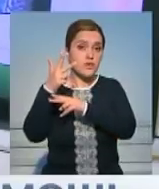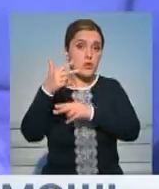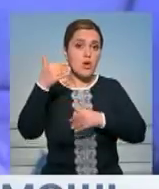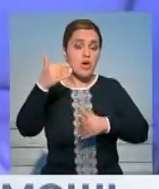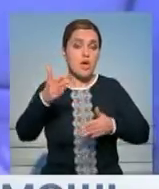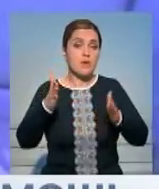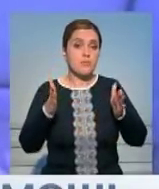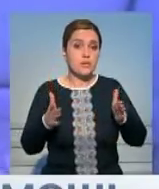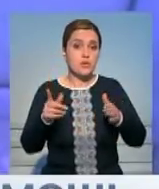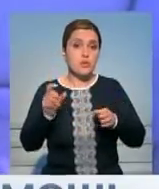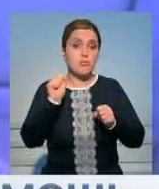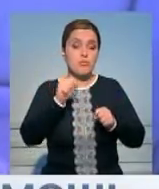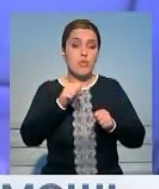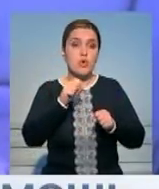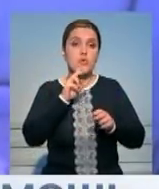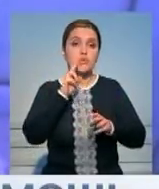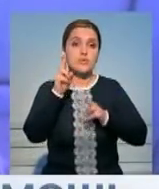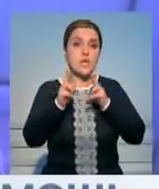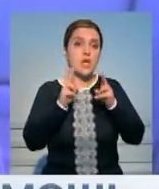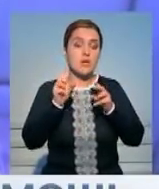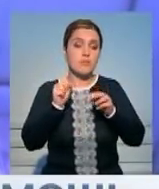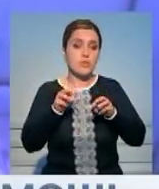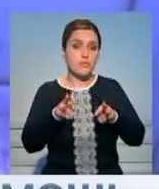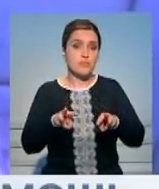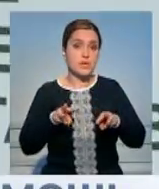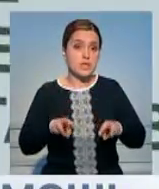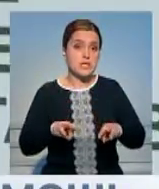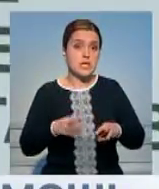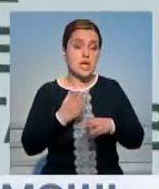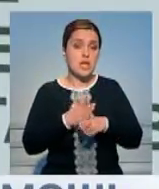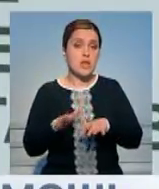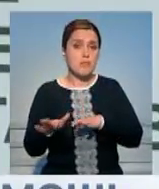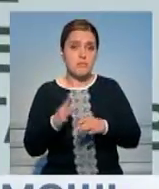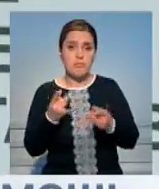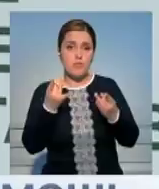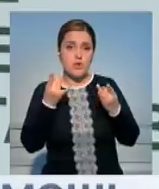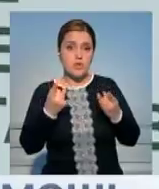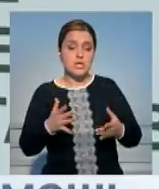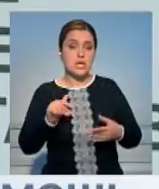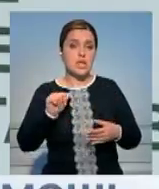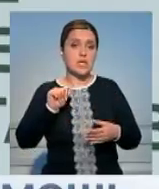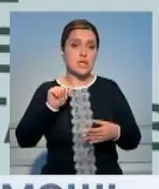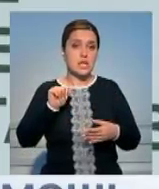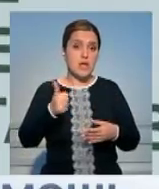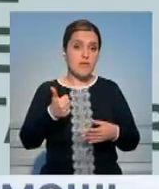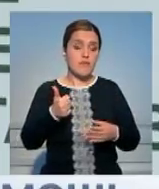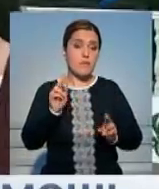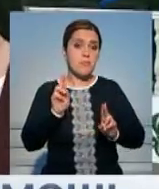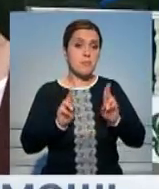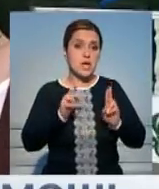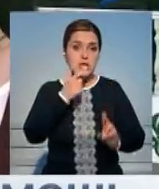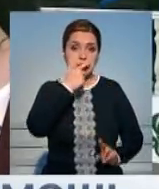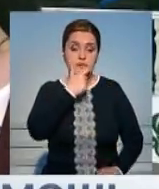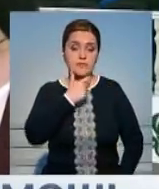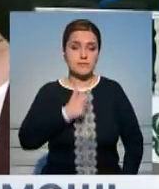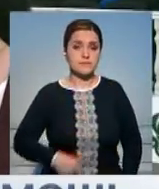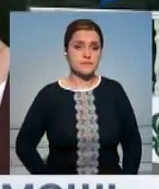помощи которой можно обратиться к первым руководителям госорганов. Процедура проста. Главное – следовать инструкции.